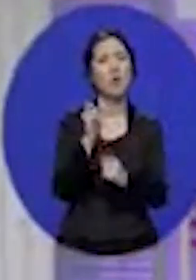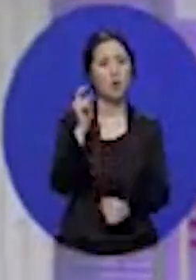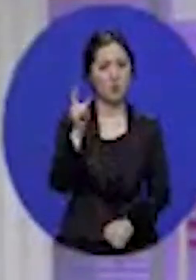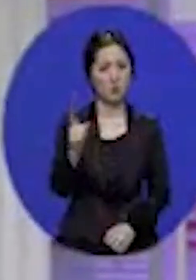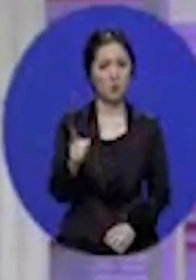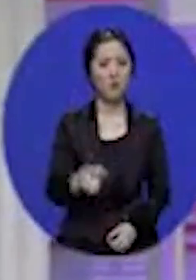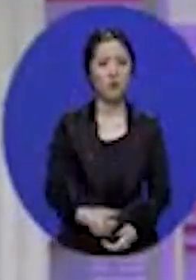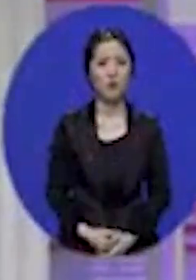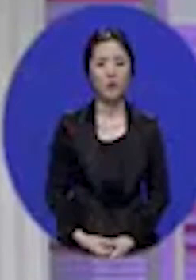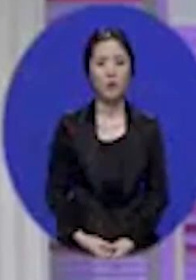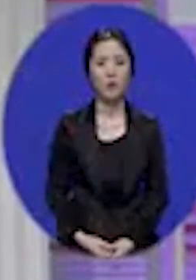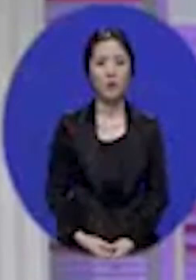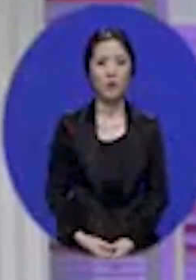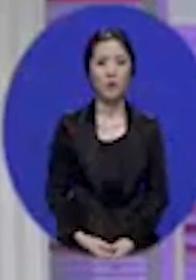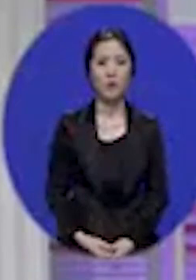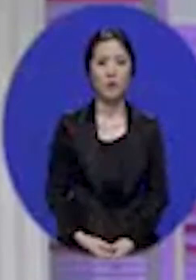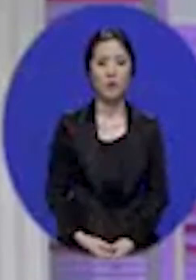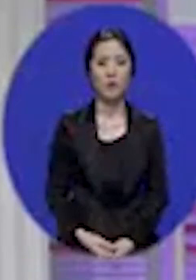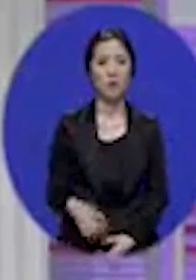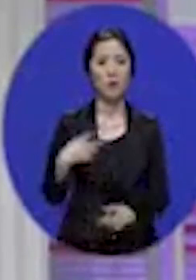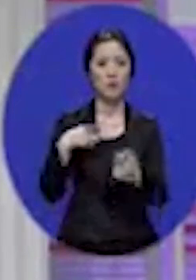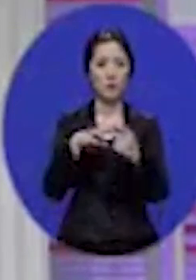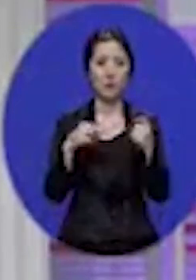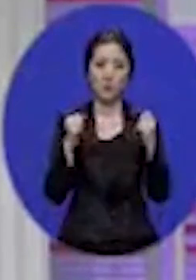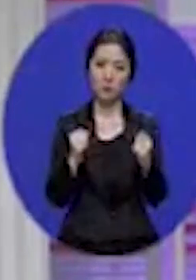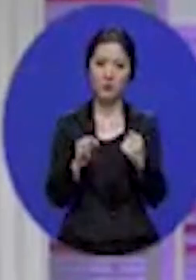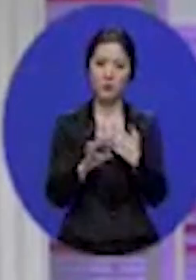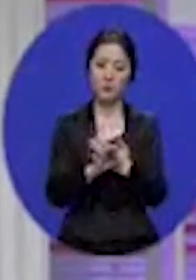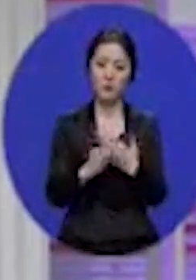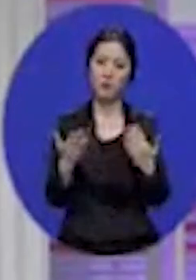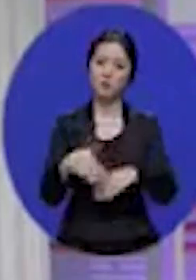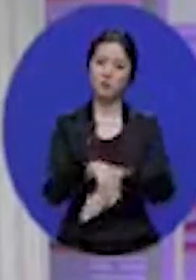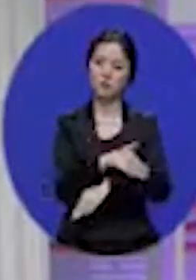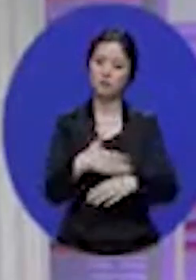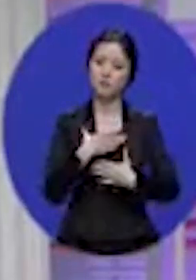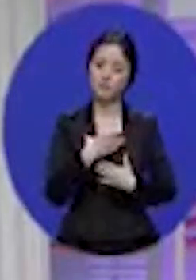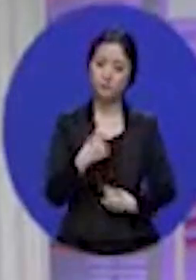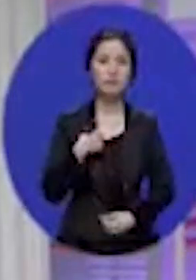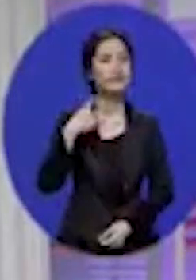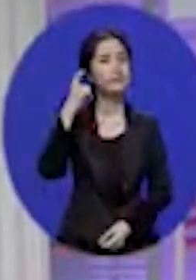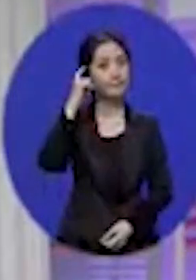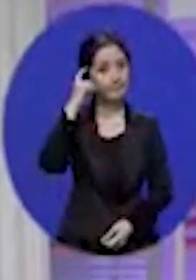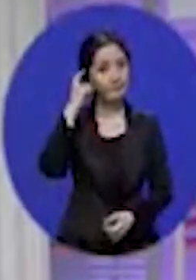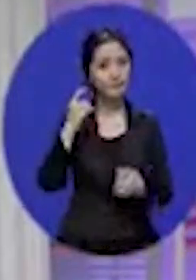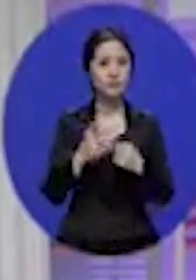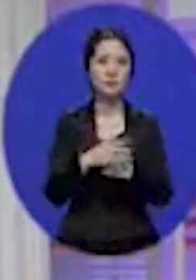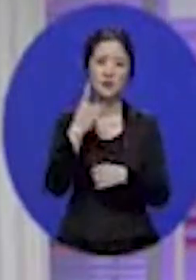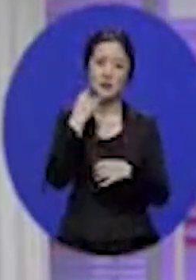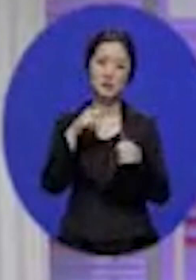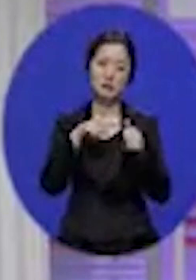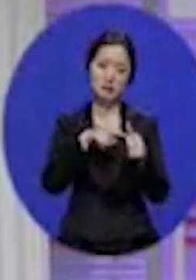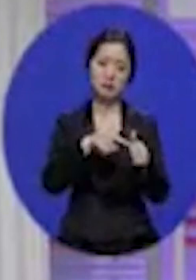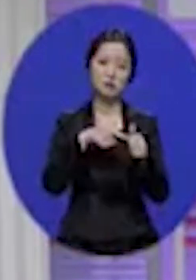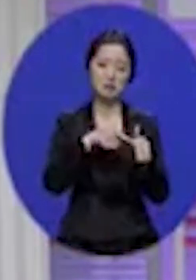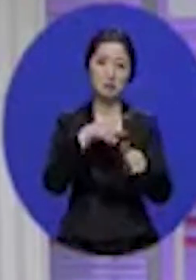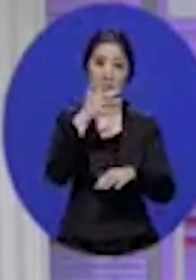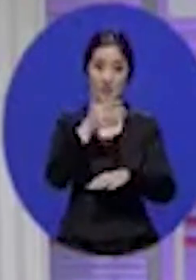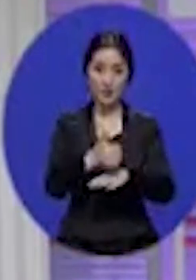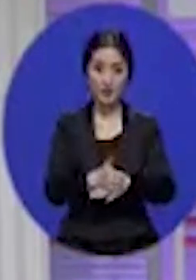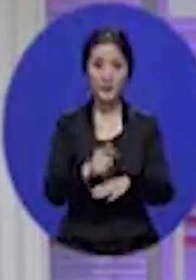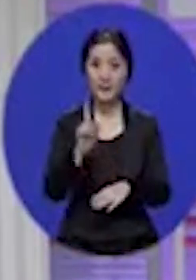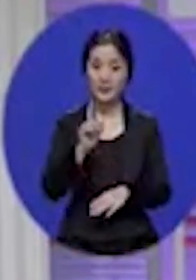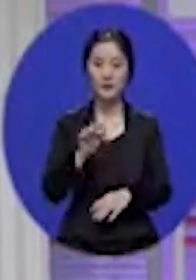걸렸었습니다. 그러니까 이제 여의도에 살면 얼마나 출근하기도 좋고 생활이 편리할까. 그래서 막 엄마를 쫄라서 제가